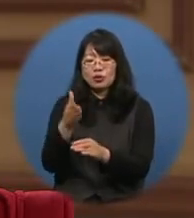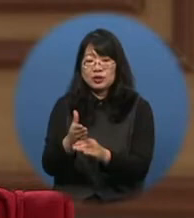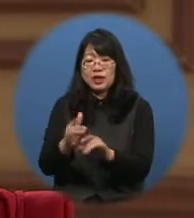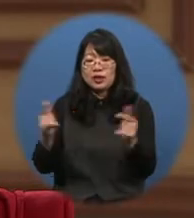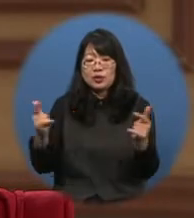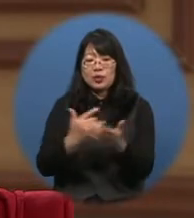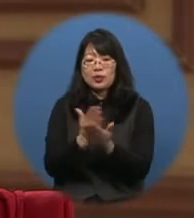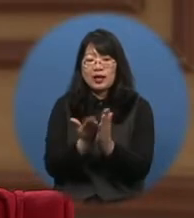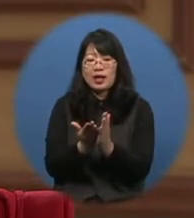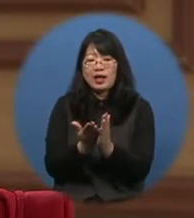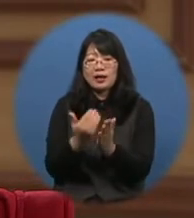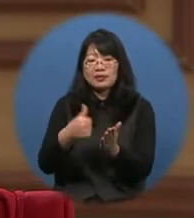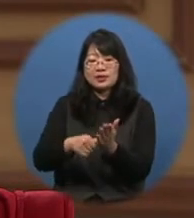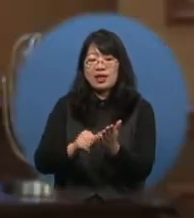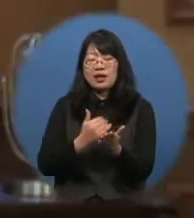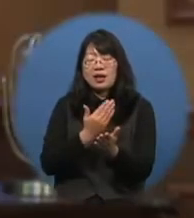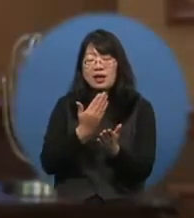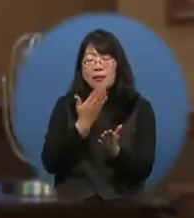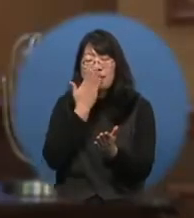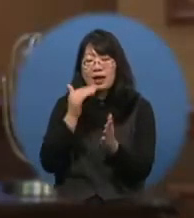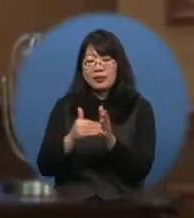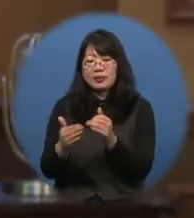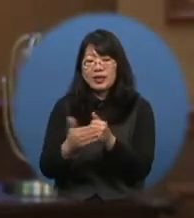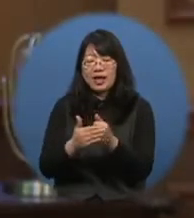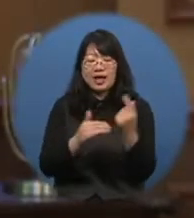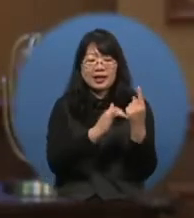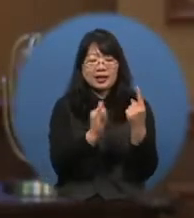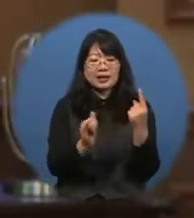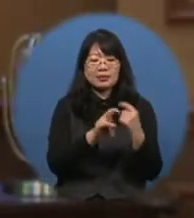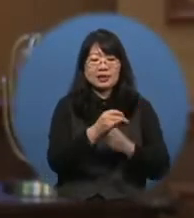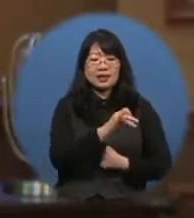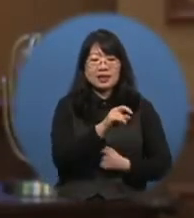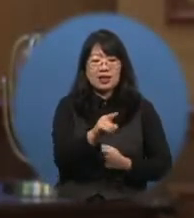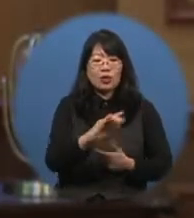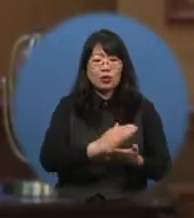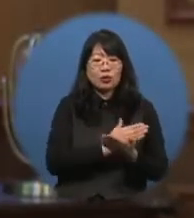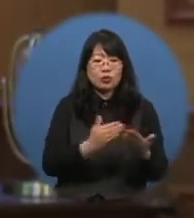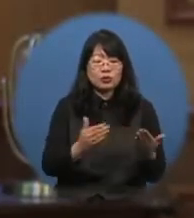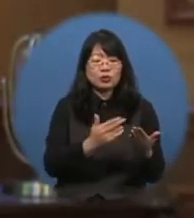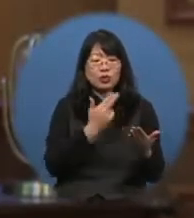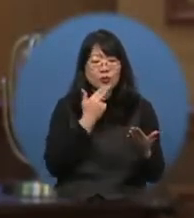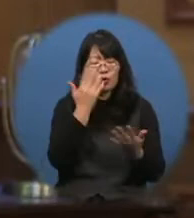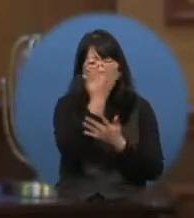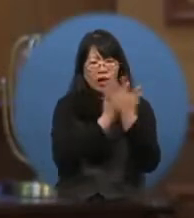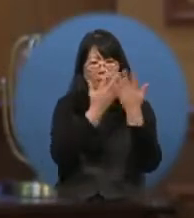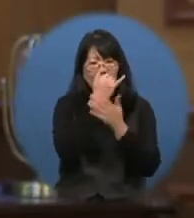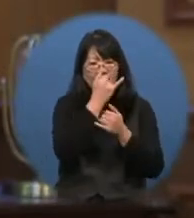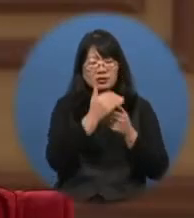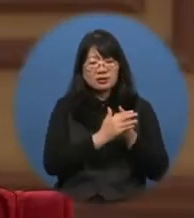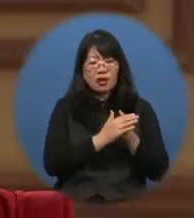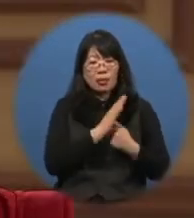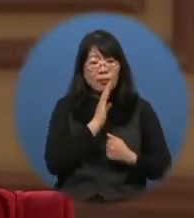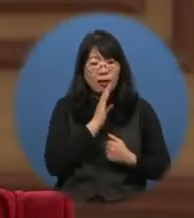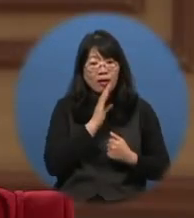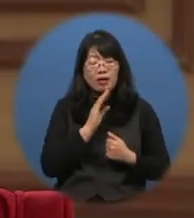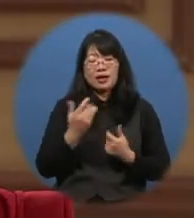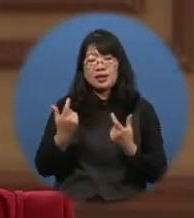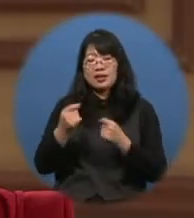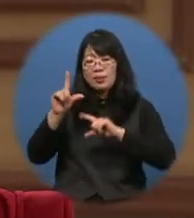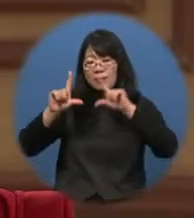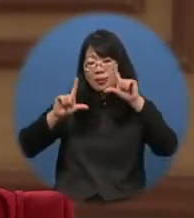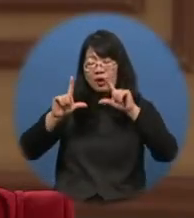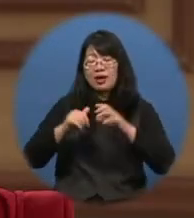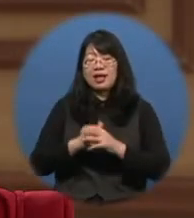가지 다양한 매체들이 가능해졌기 때문에 요새는 1인 미디어, 매스미디어 구분도 막 애매해졌잖아요. 네네. 예. 네. 뭐 그런